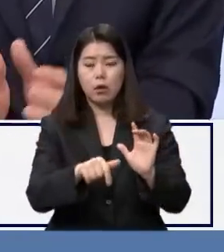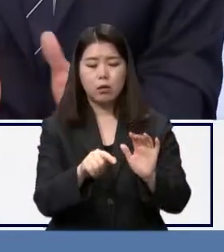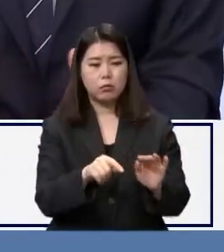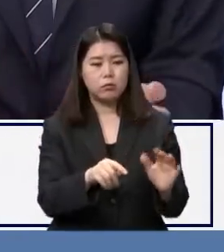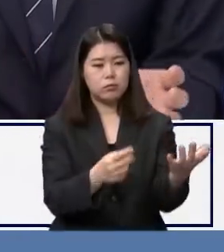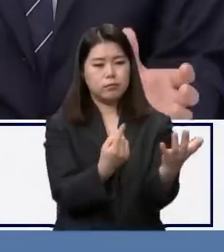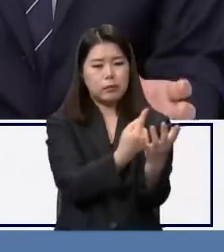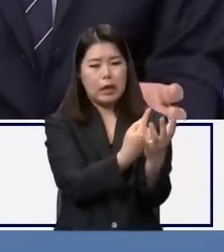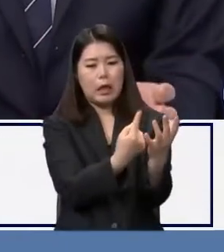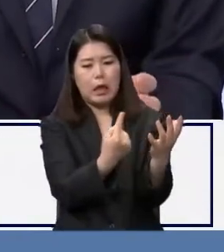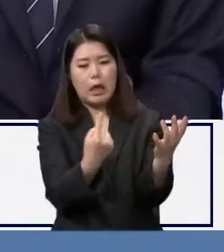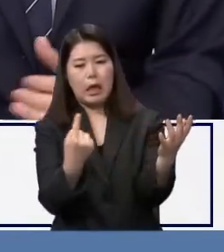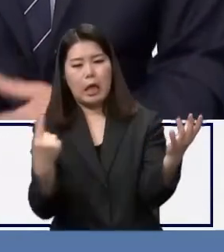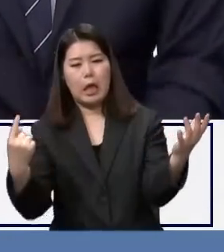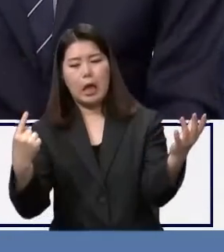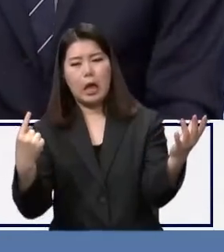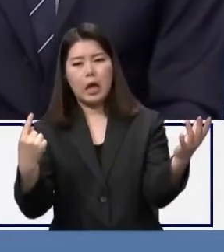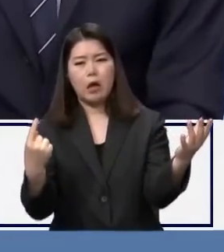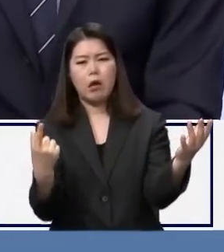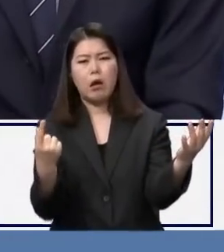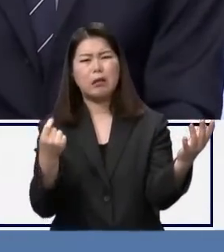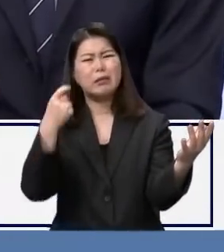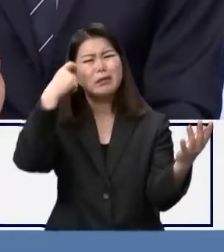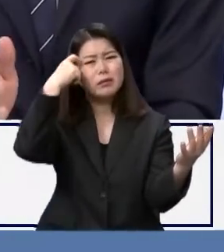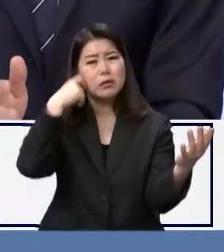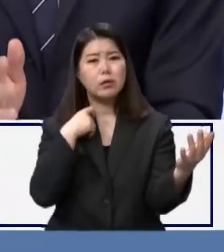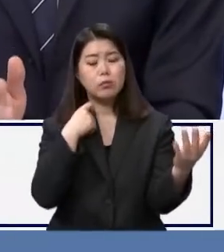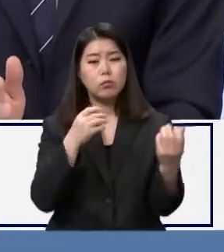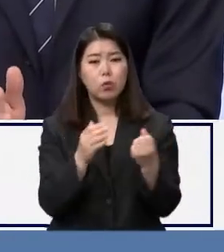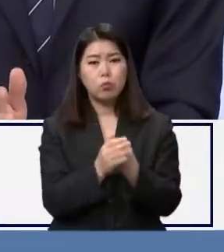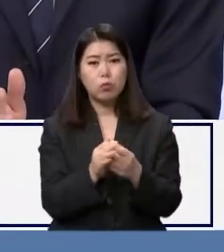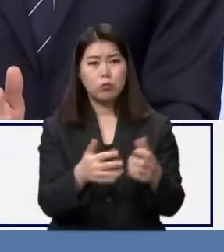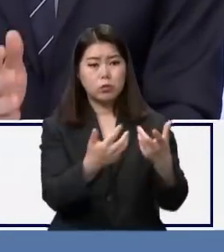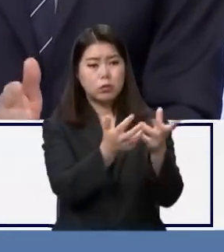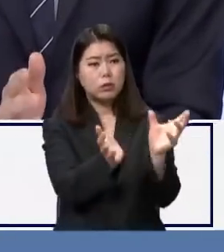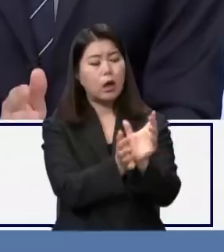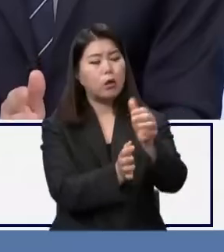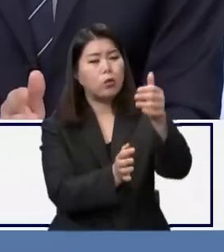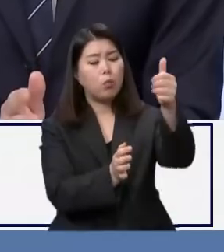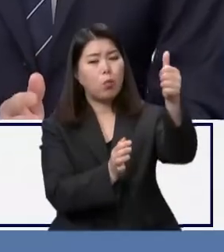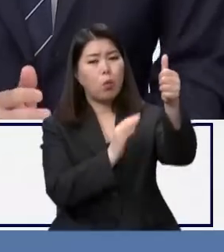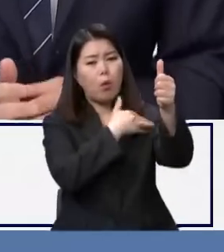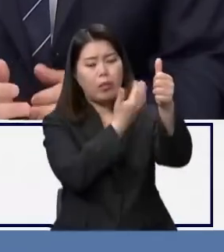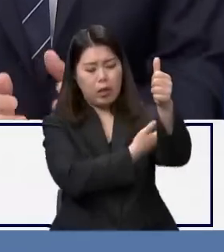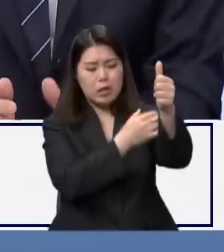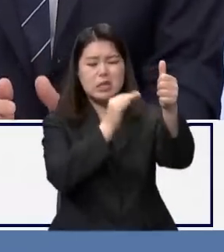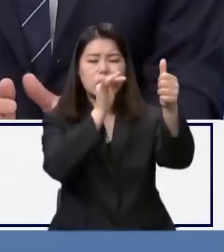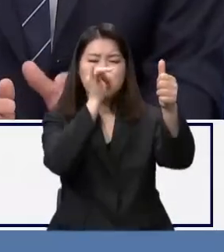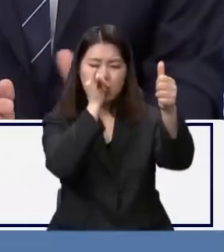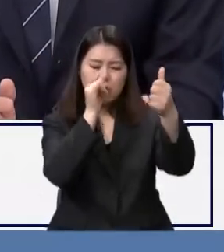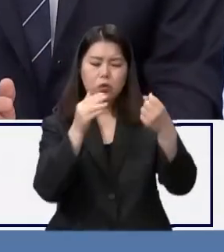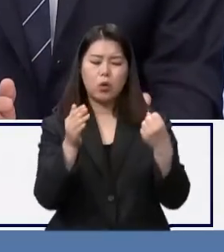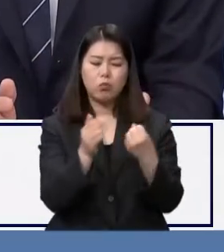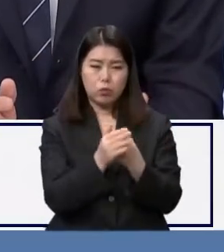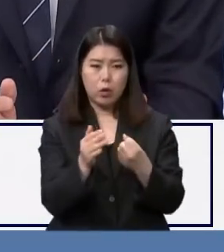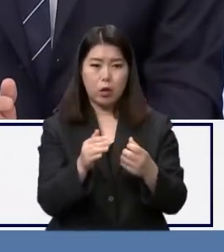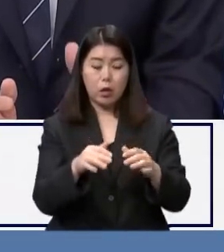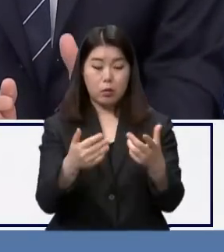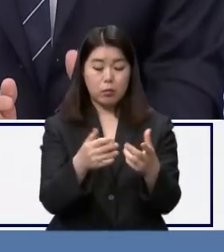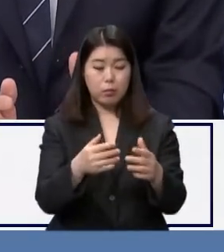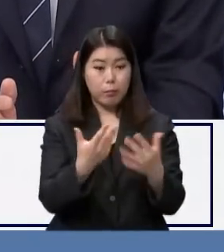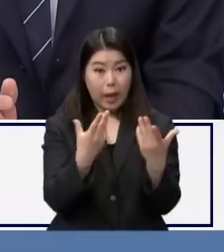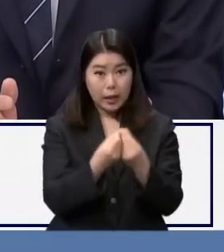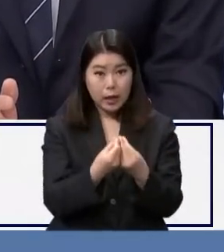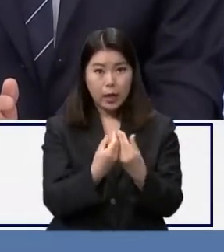같은 분위기가 계속 지속되니까 그것을 좀 당대표의 권한으로 막아달라 당원이면 제명이라고 하는